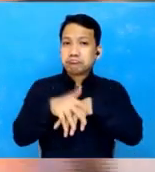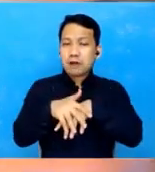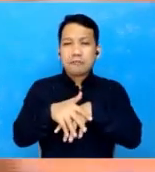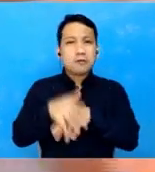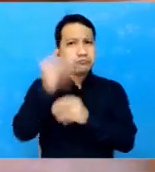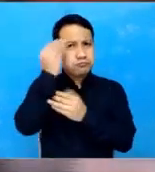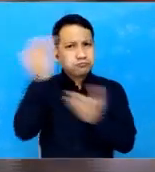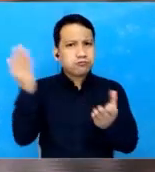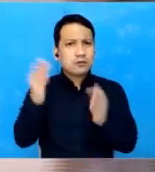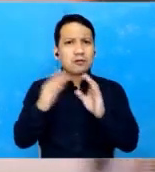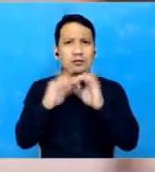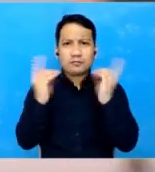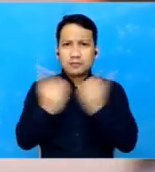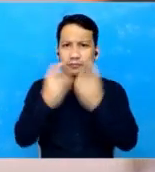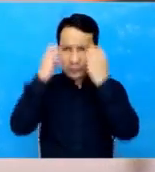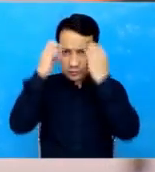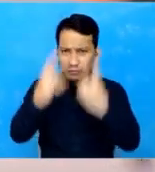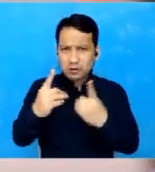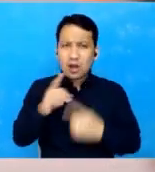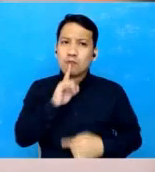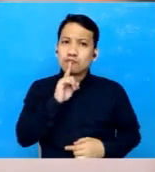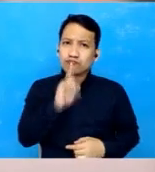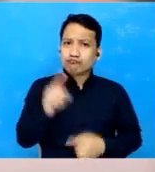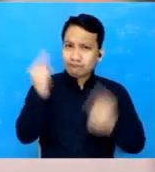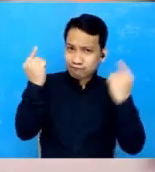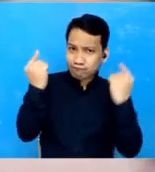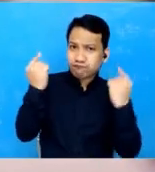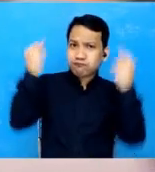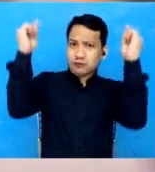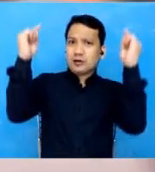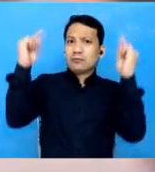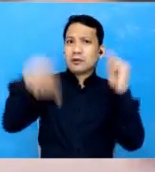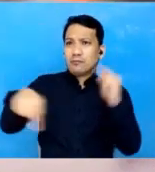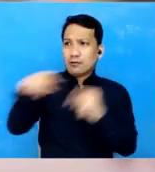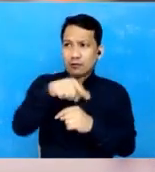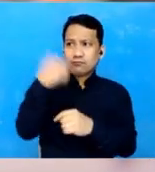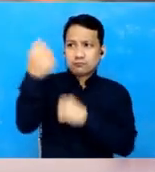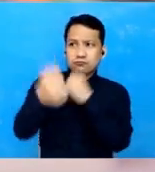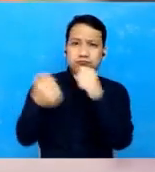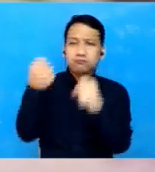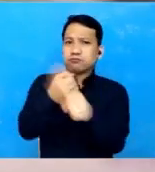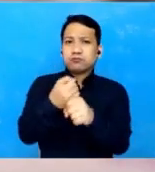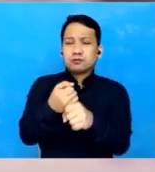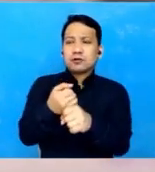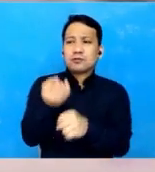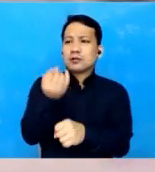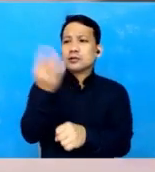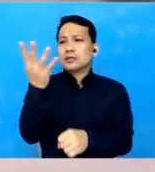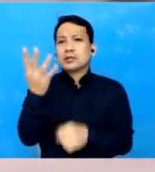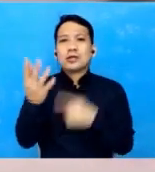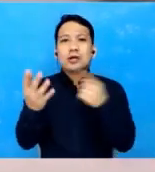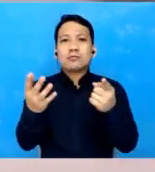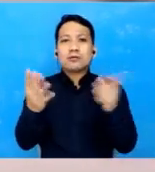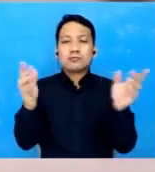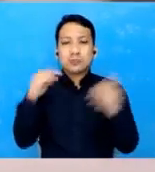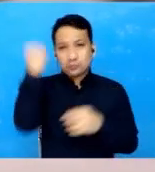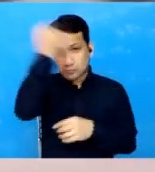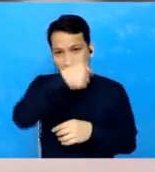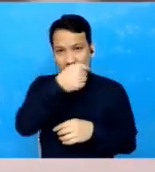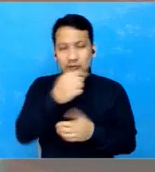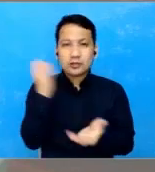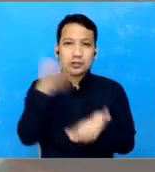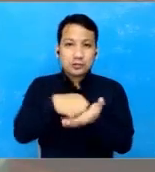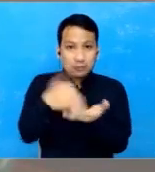DepEd na naging matagumpay daw ang nakaraang school year. Patunay nga raw dito ang bilang ng mga nagsipagtapos at nag-enroll ngayong